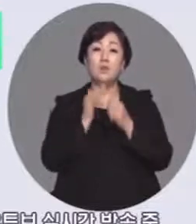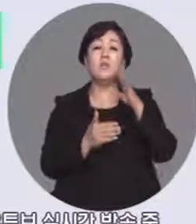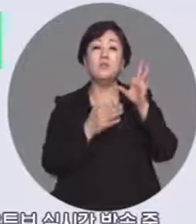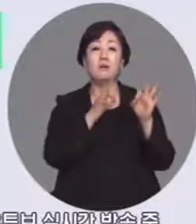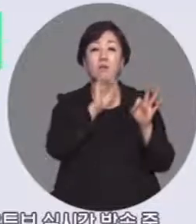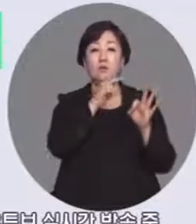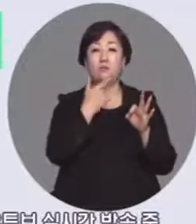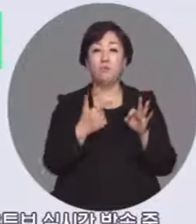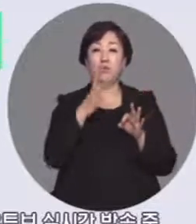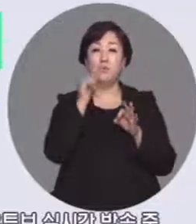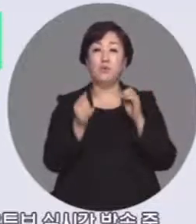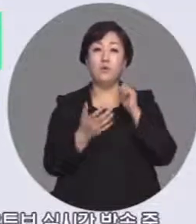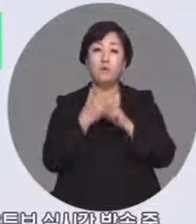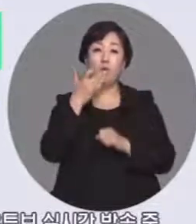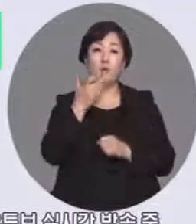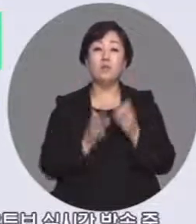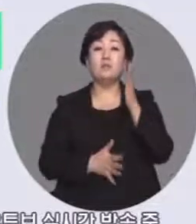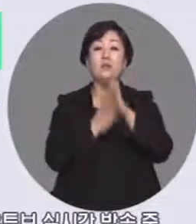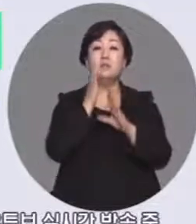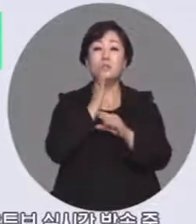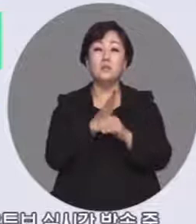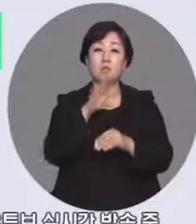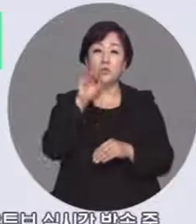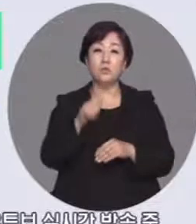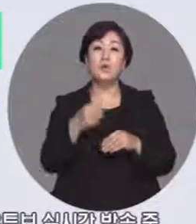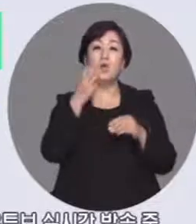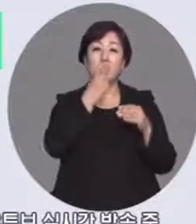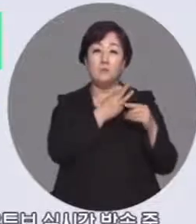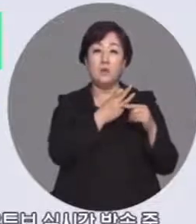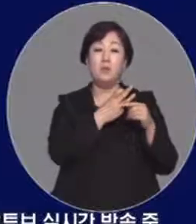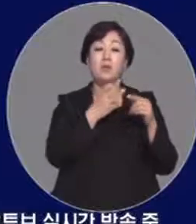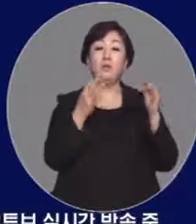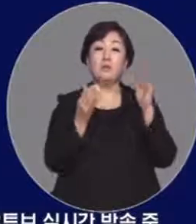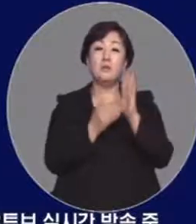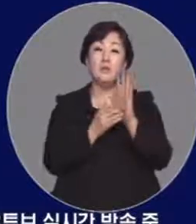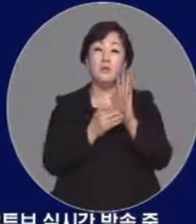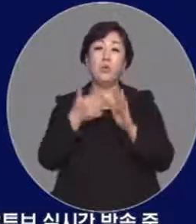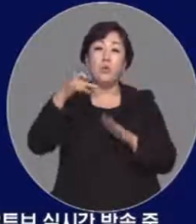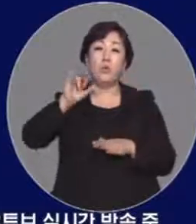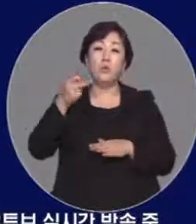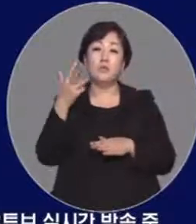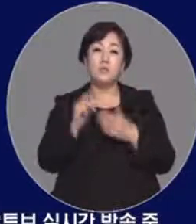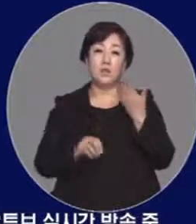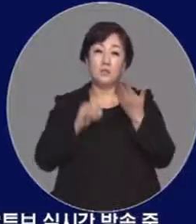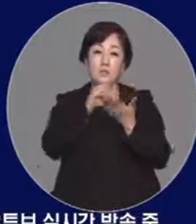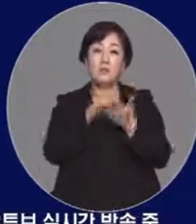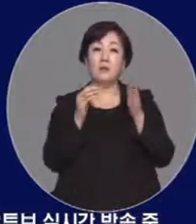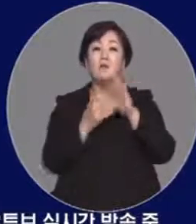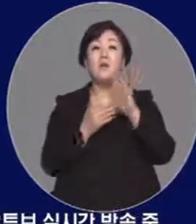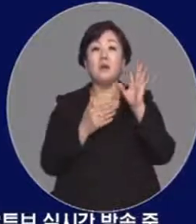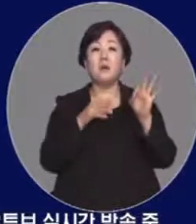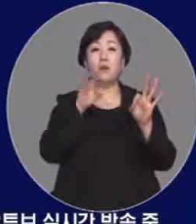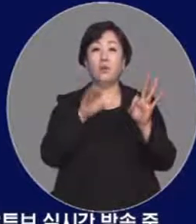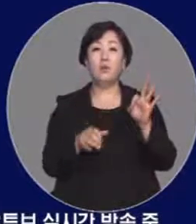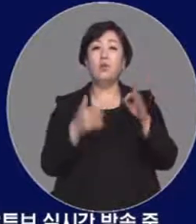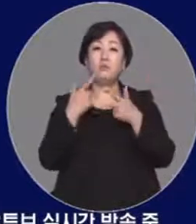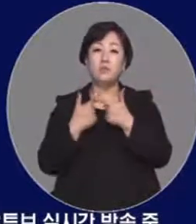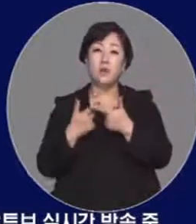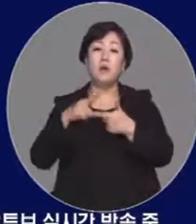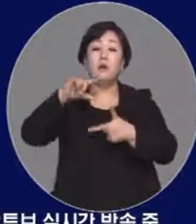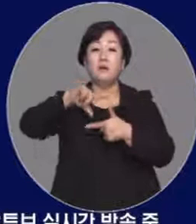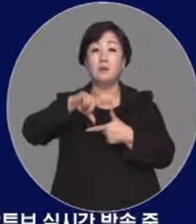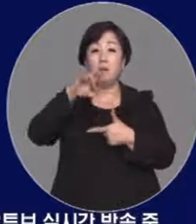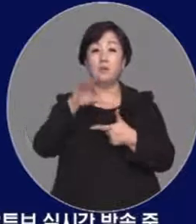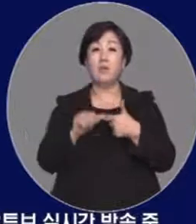0.6%로 전국 18개 지자체 가운데 13위입니다. 전체 코스닥 상장 기업 역시 불과 10곳으로 부산과